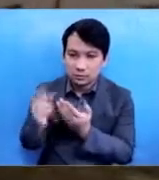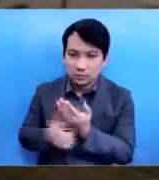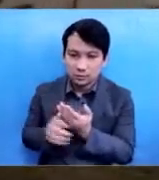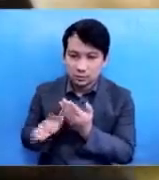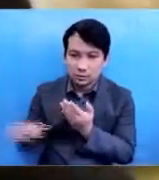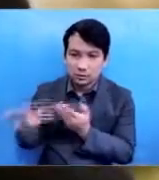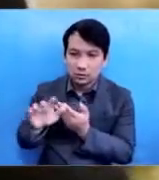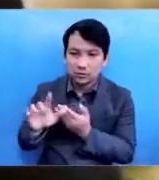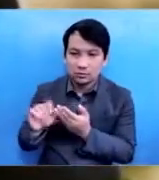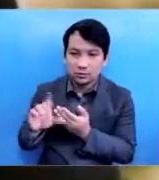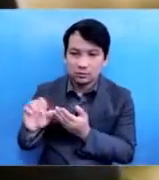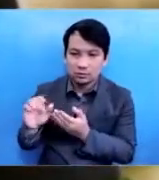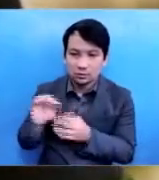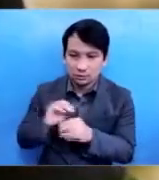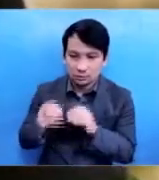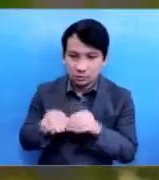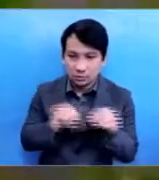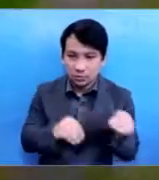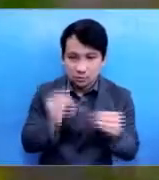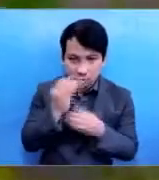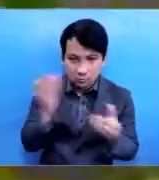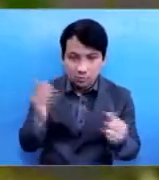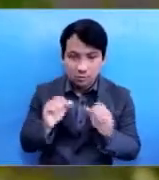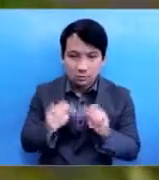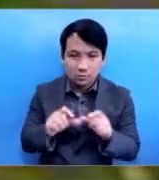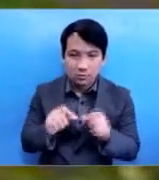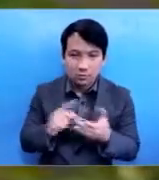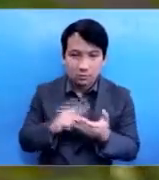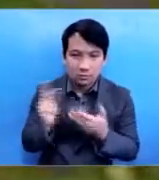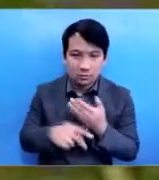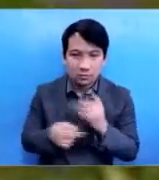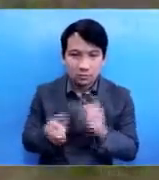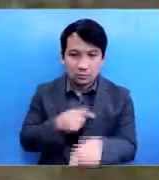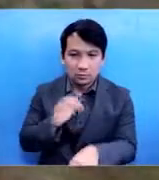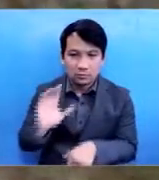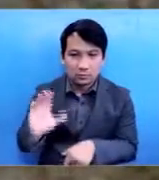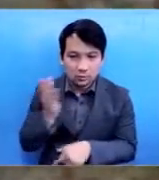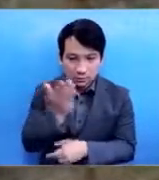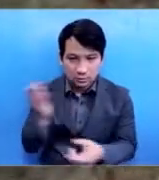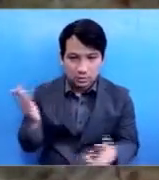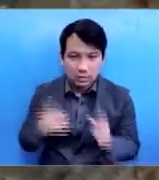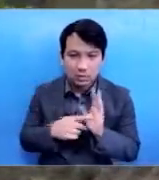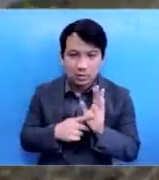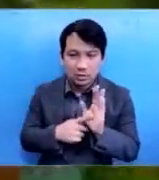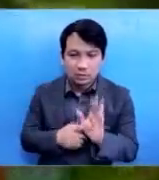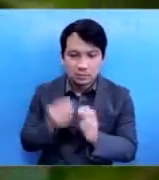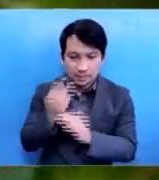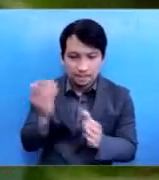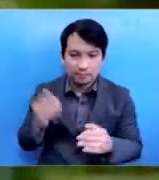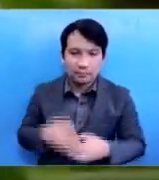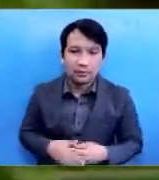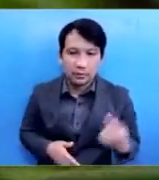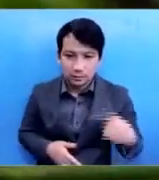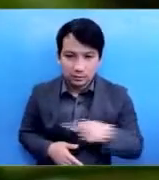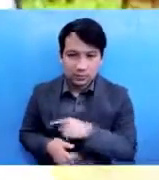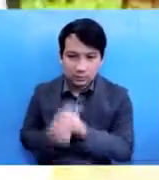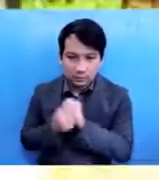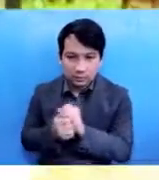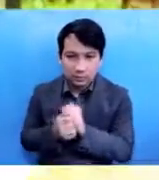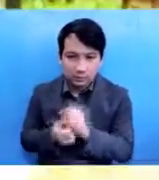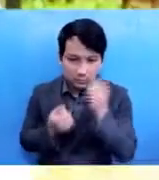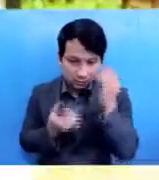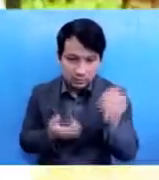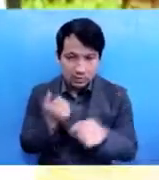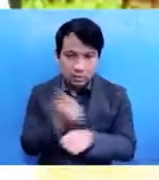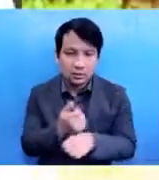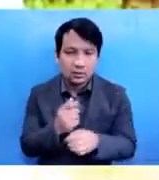local farmers. Ibinebenta rin kasi rito ang mga produktong galing pa sa mga kalapit na probinsya. What we also do here is we work with